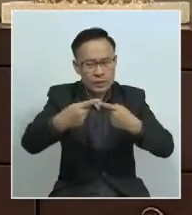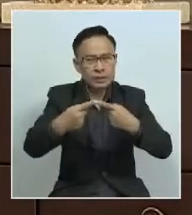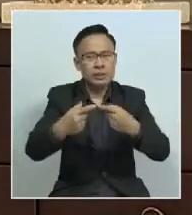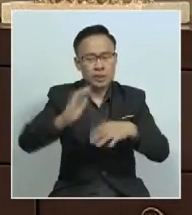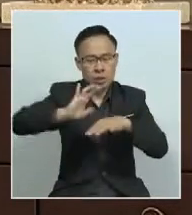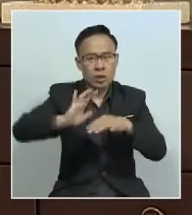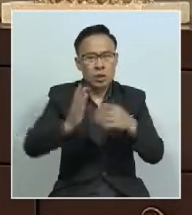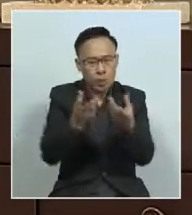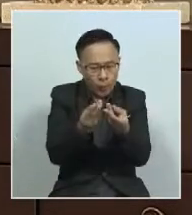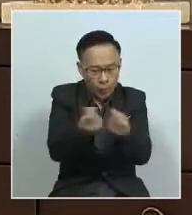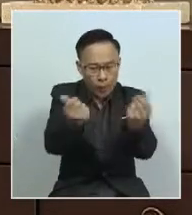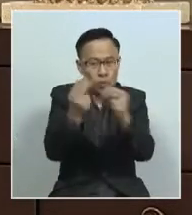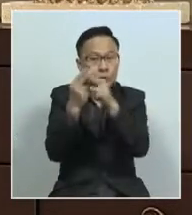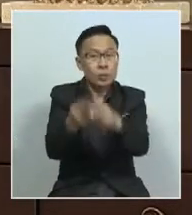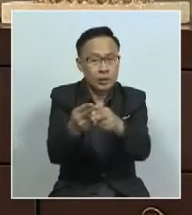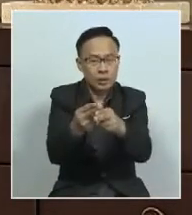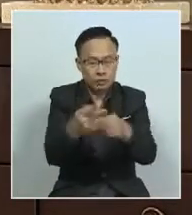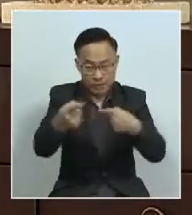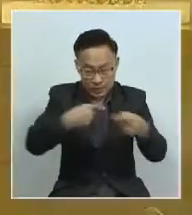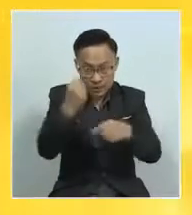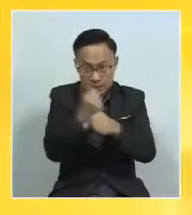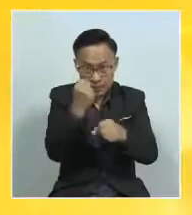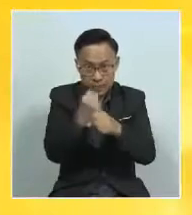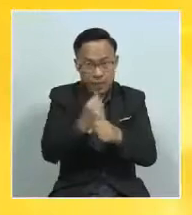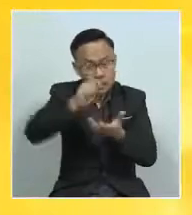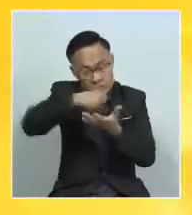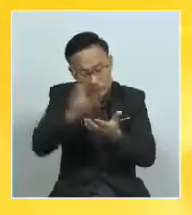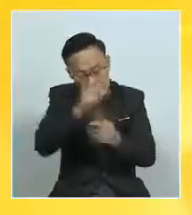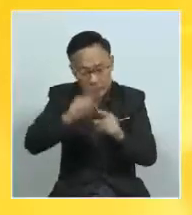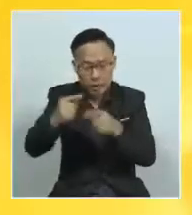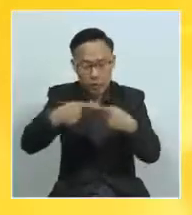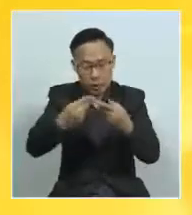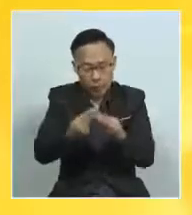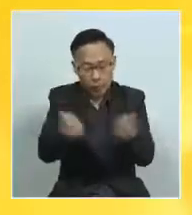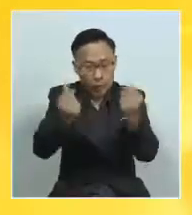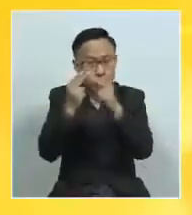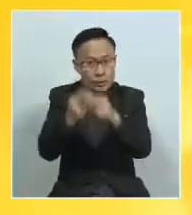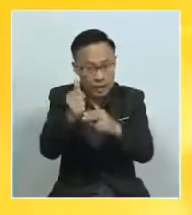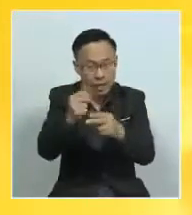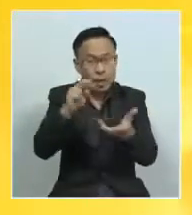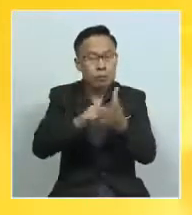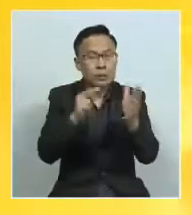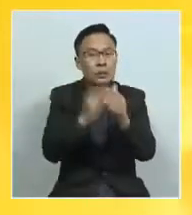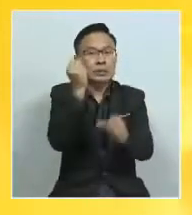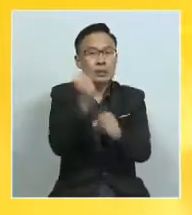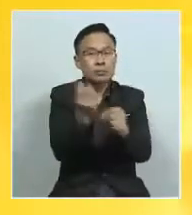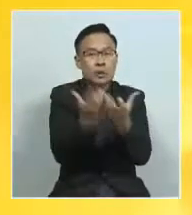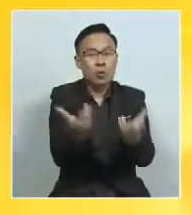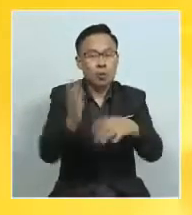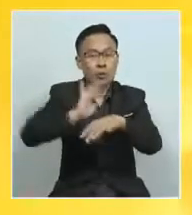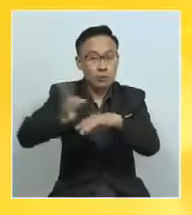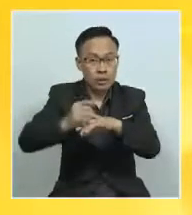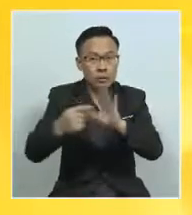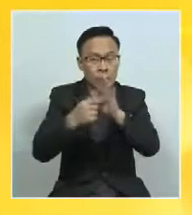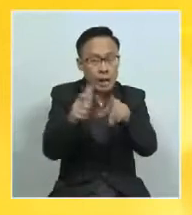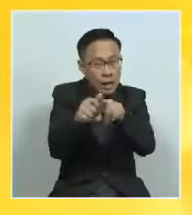ชีวภาพบรรจุภัณฑ์ที่ย่อยสลายได้เองทางชีวภาพส่วนใหญ่เนี่ยก็ผลิตจากวัตถุดิบจากธรรมชาติที่ได้มาจากการเกษตรไม่ว่าจะเป็นมันสำปะห